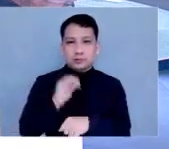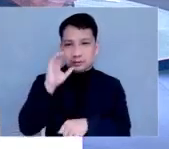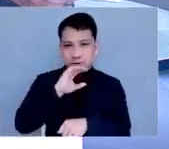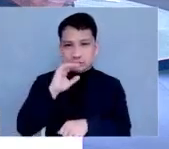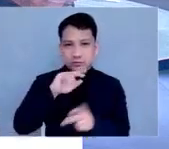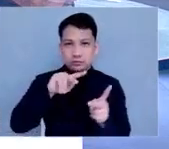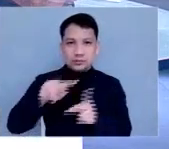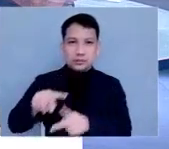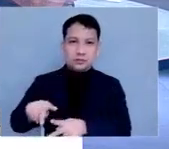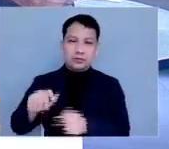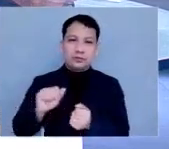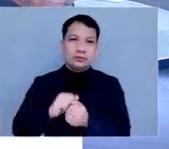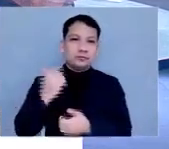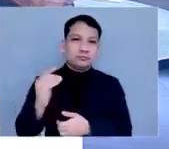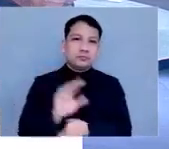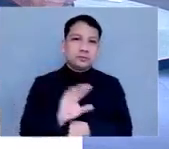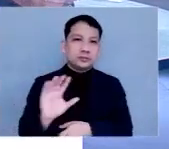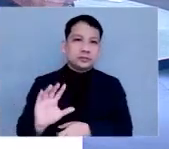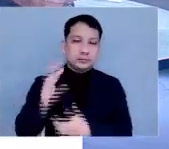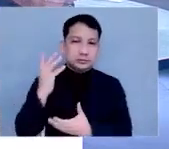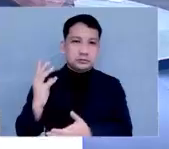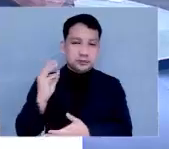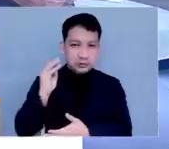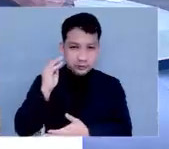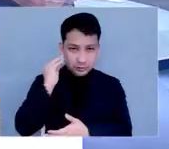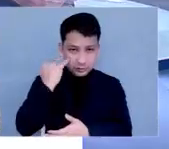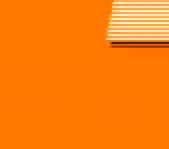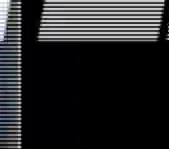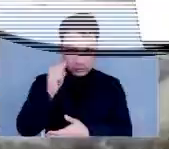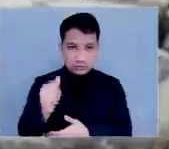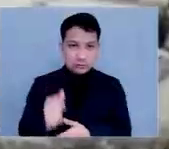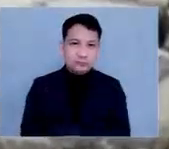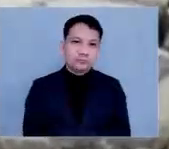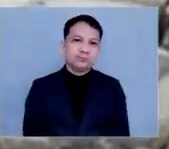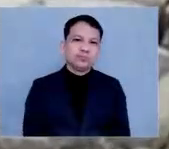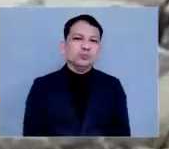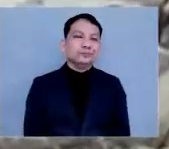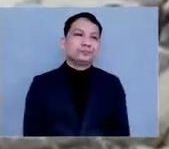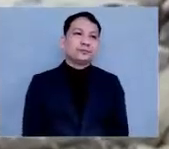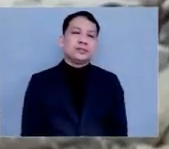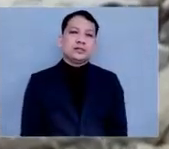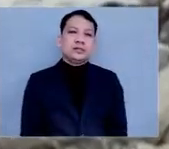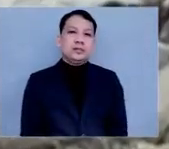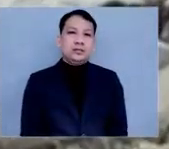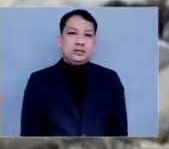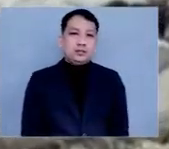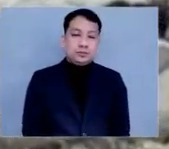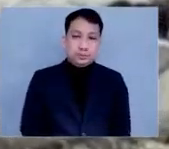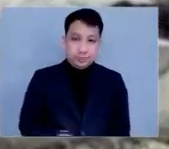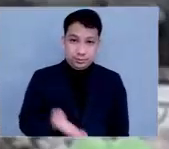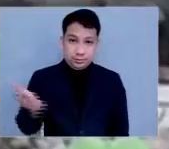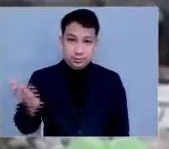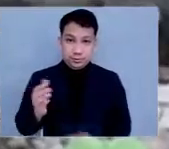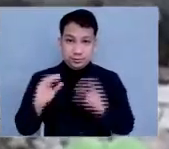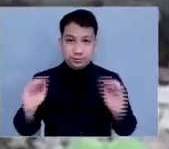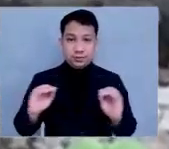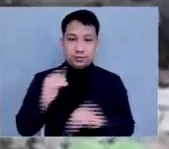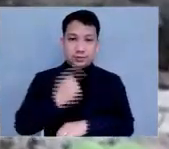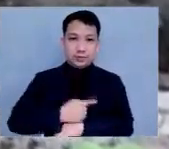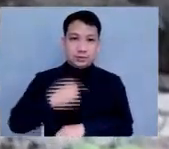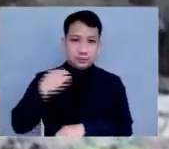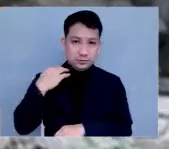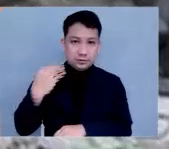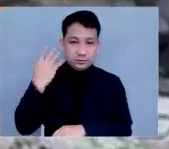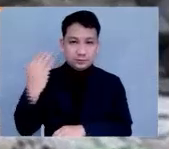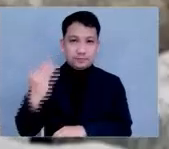Palawan. Nasa frontline ang balitang yan si John Aroa. Break muna sa kanya-kanyang day job ang mga volunteers